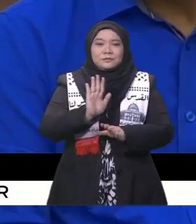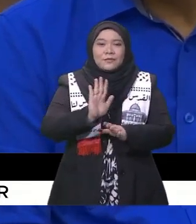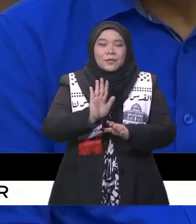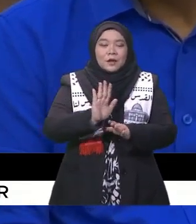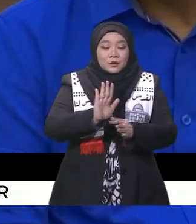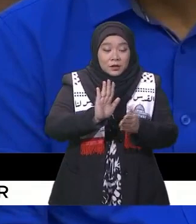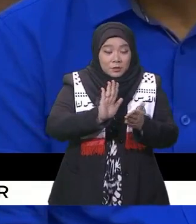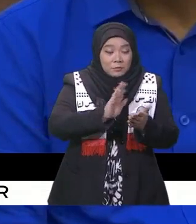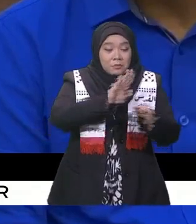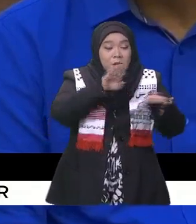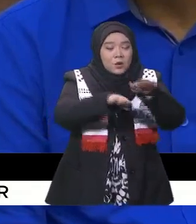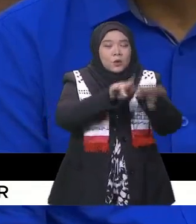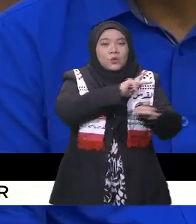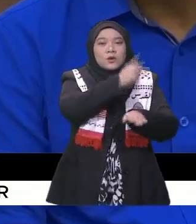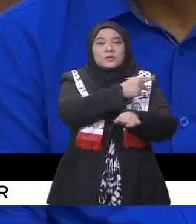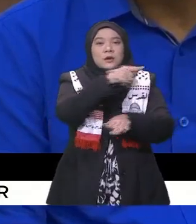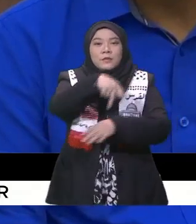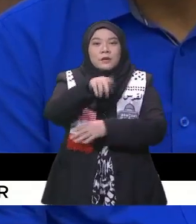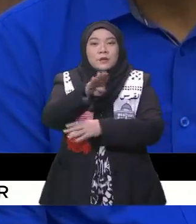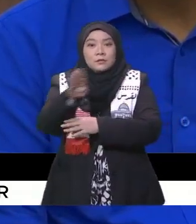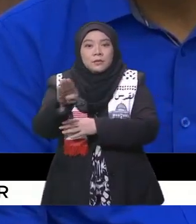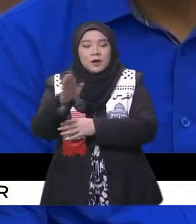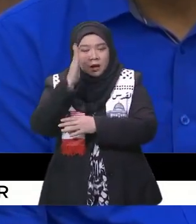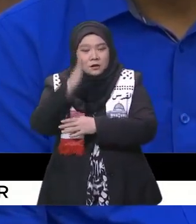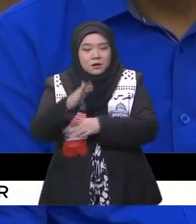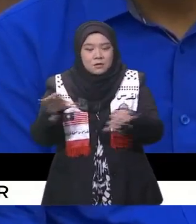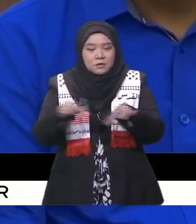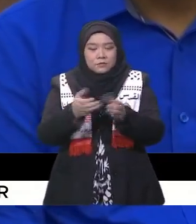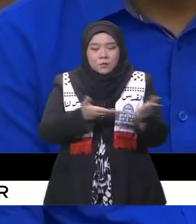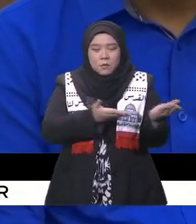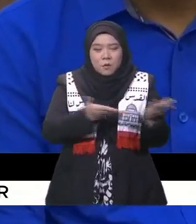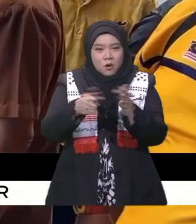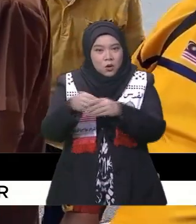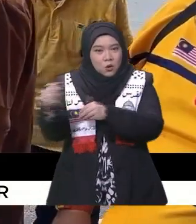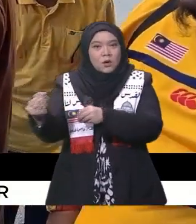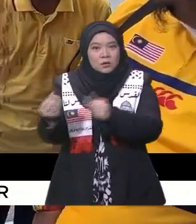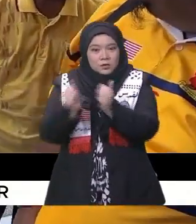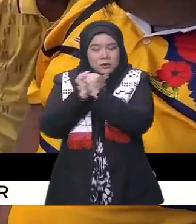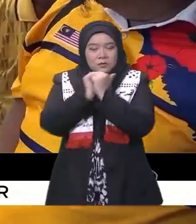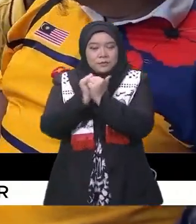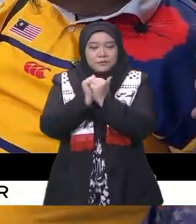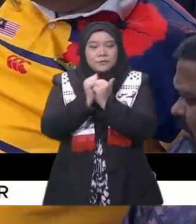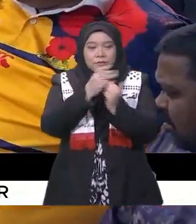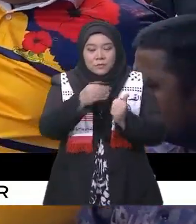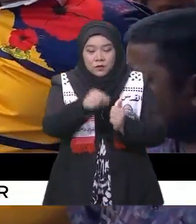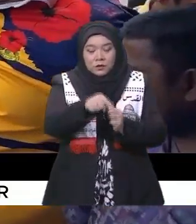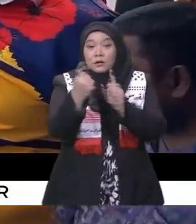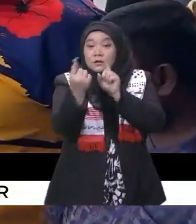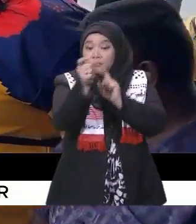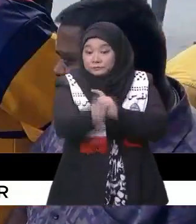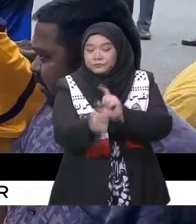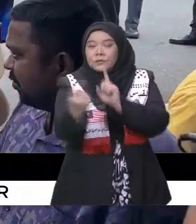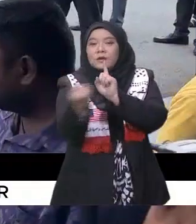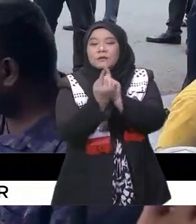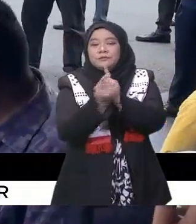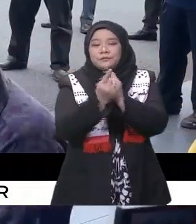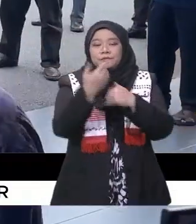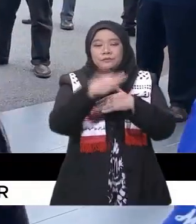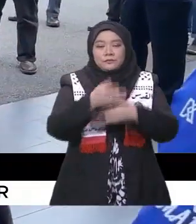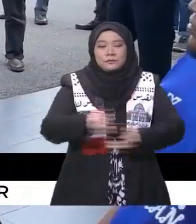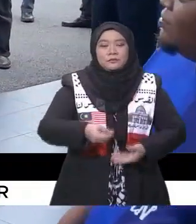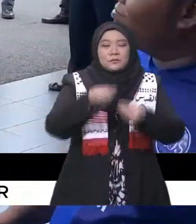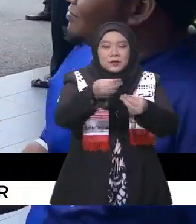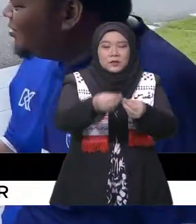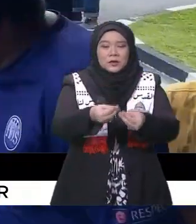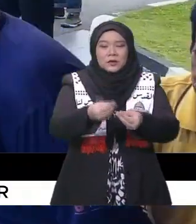ini, Bangsa-Bangsa Bersatu yang akan membuat pengunduran secara bersama. Datuk Seri Mohamad ditemui selepas menyampaikan sumbangan kepada lebih